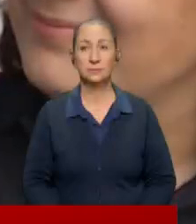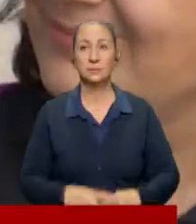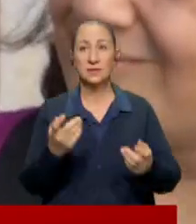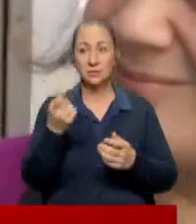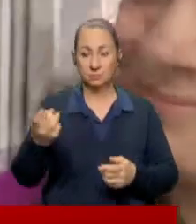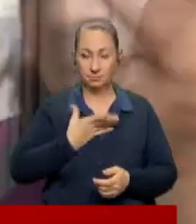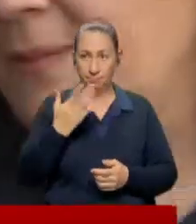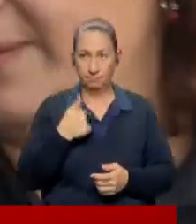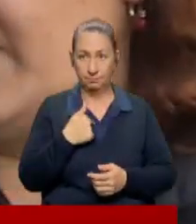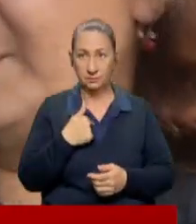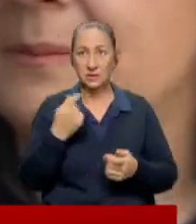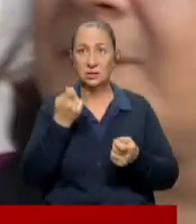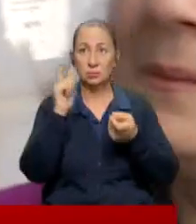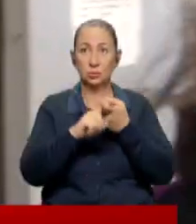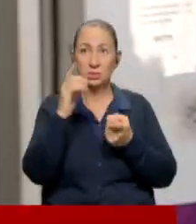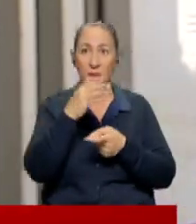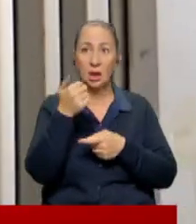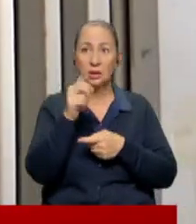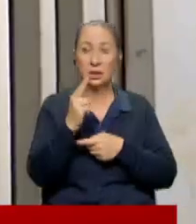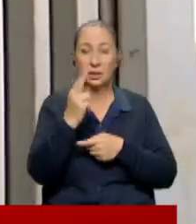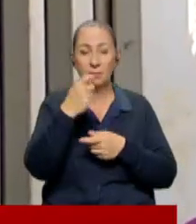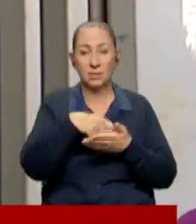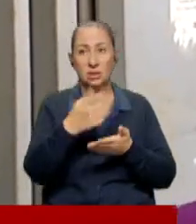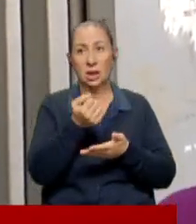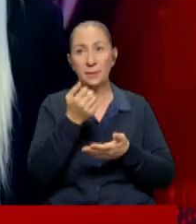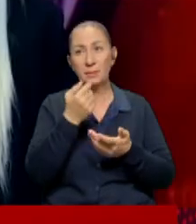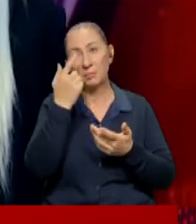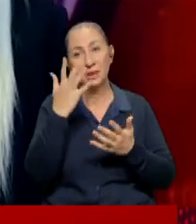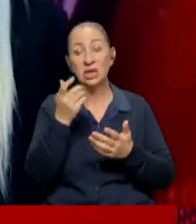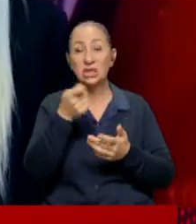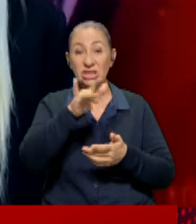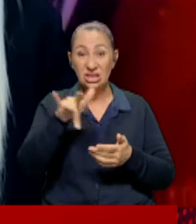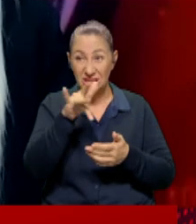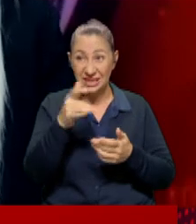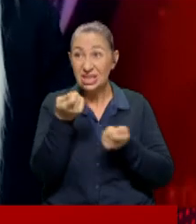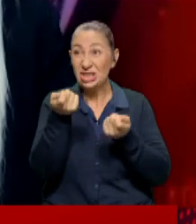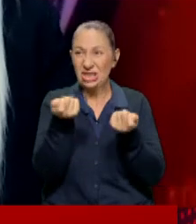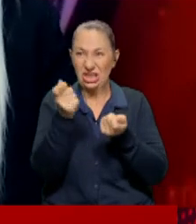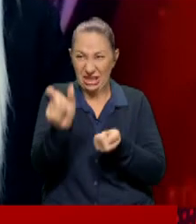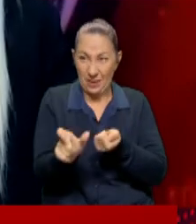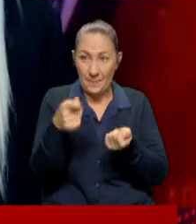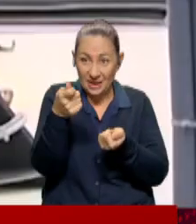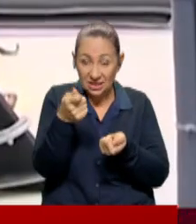İşten çıkartıldım. Ben de İşkur'a geldim, en azından 6-7 ay maaşımı alabilirim burada belki. İşçinin parasının